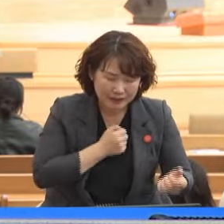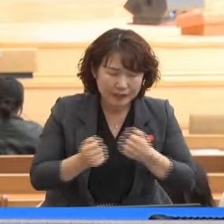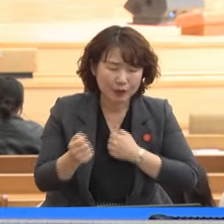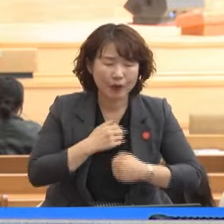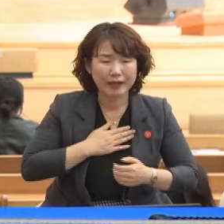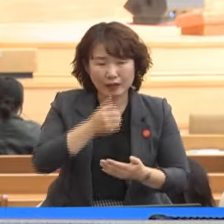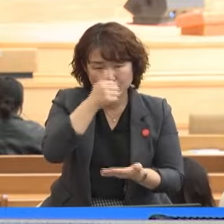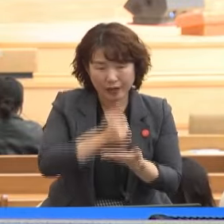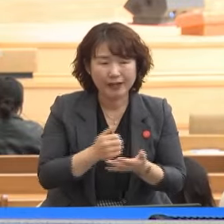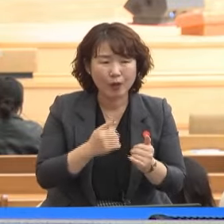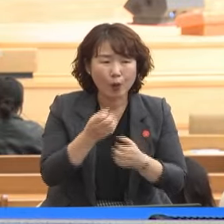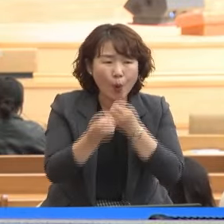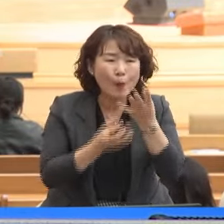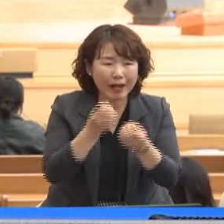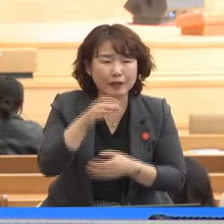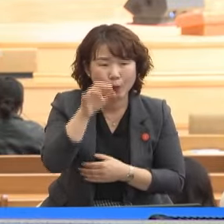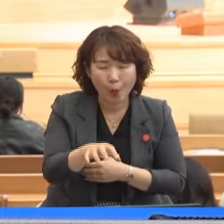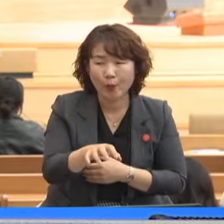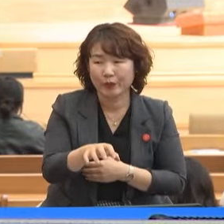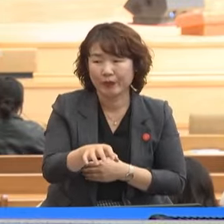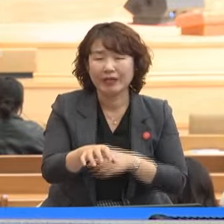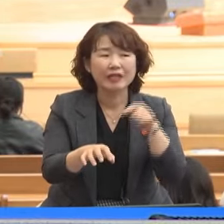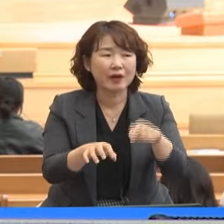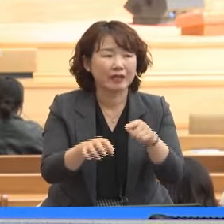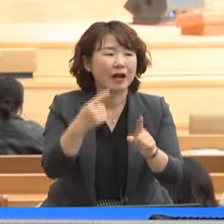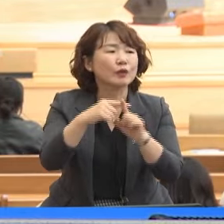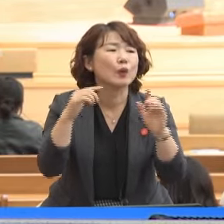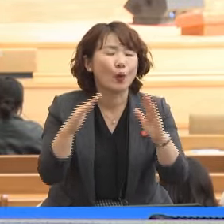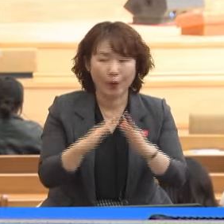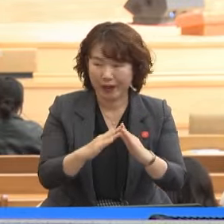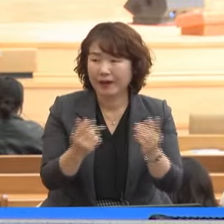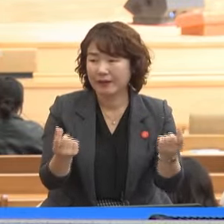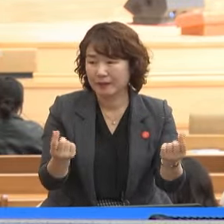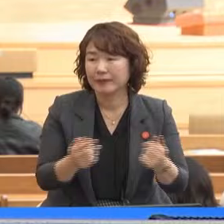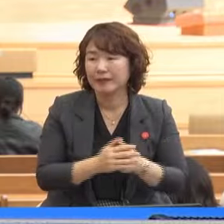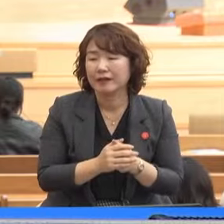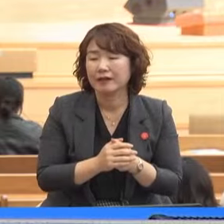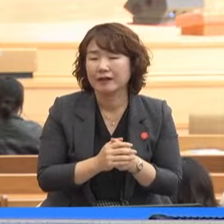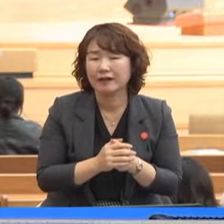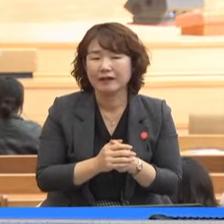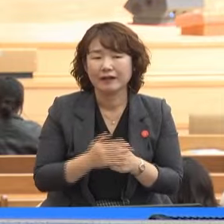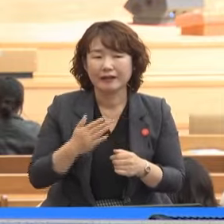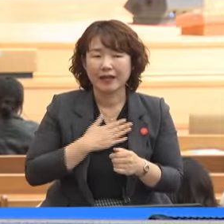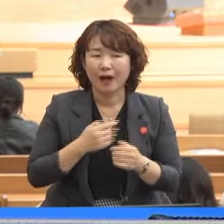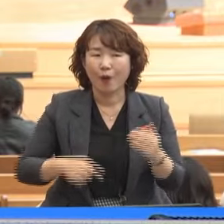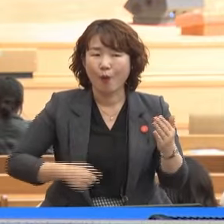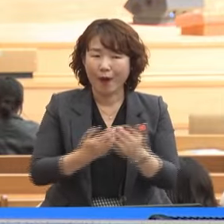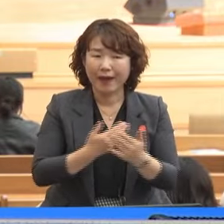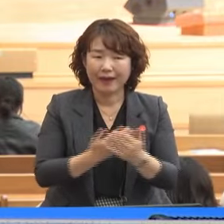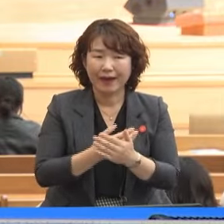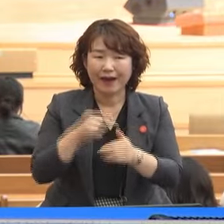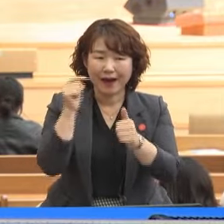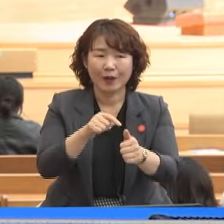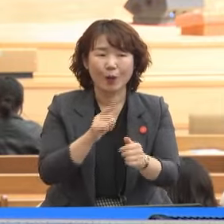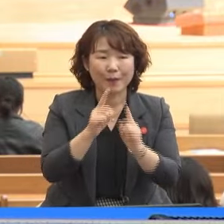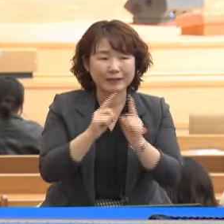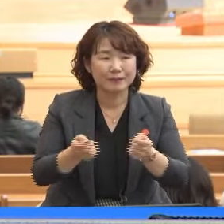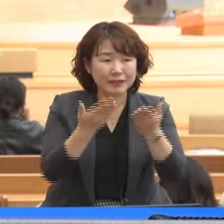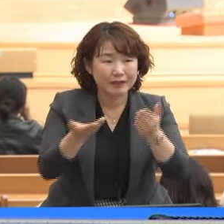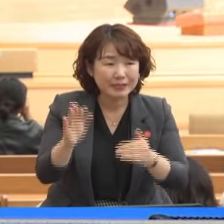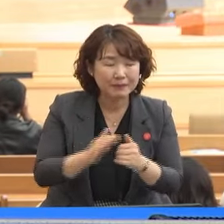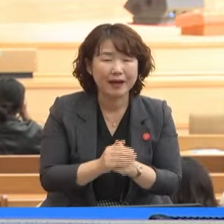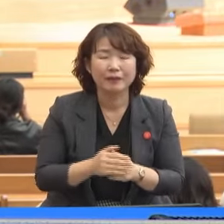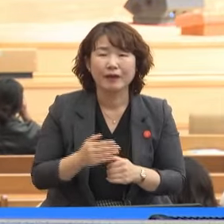죄인이라고 고백하는 사람들이 모이는 것이 교회인 것입니다. 여러분 제가 회개를 얘기했습니다만은 회개를 하려고